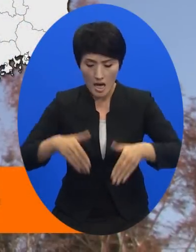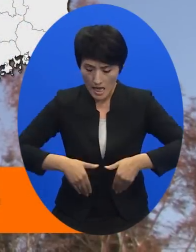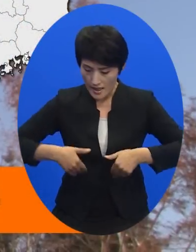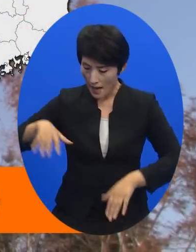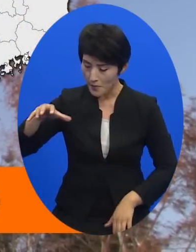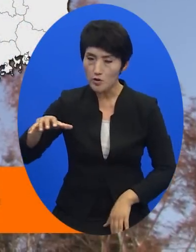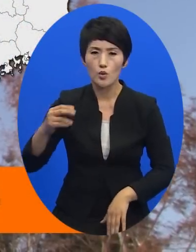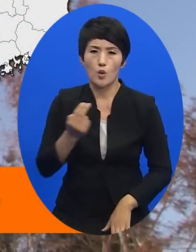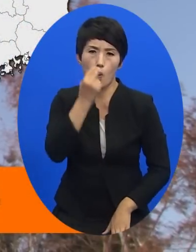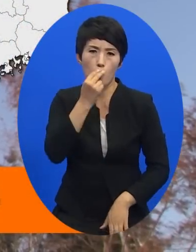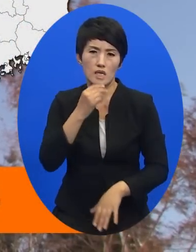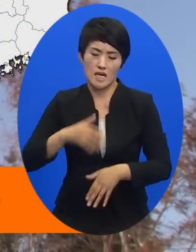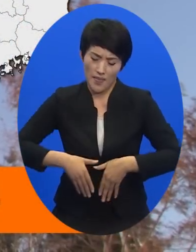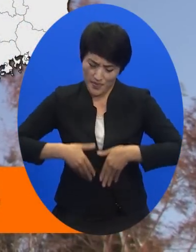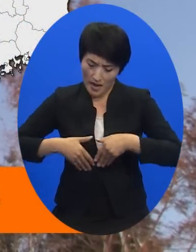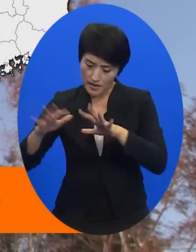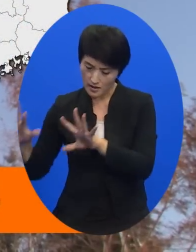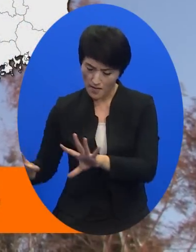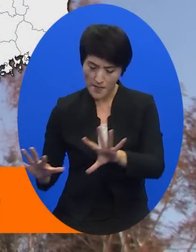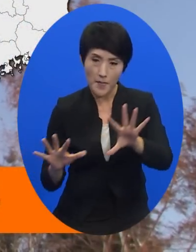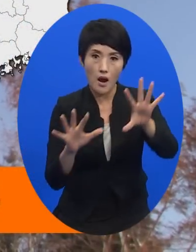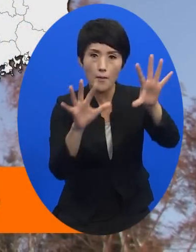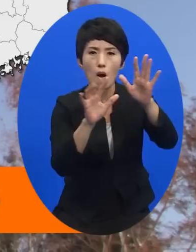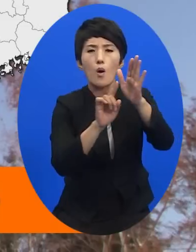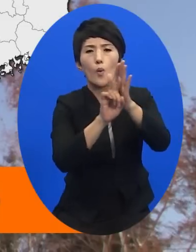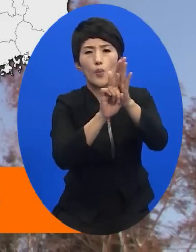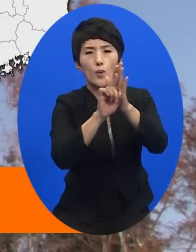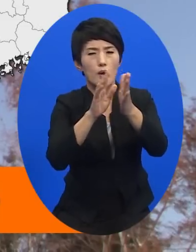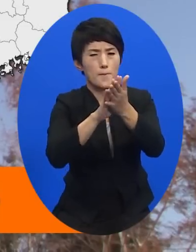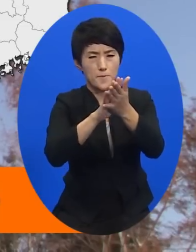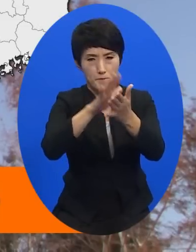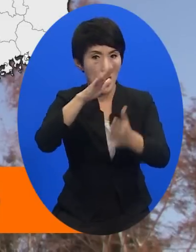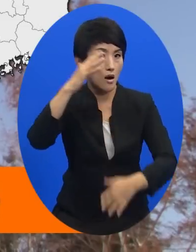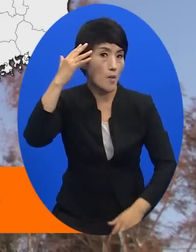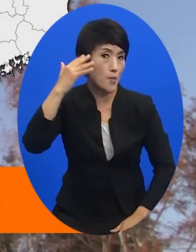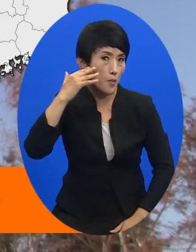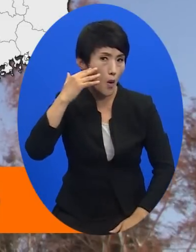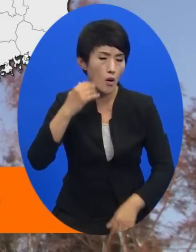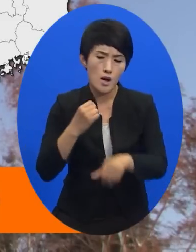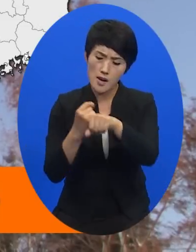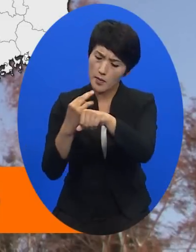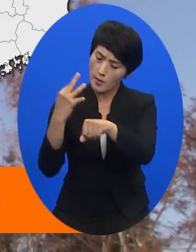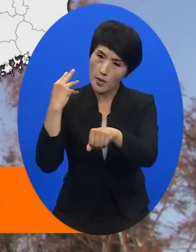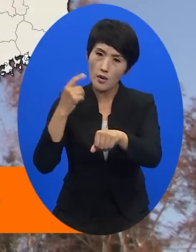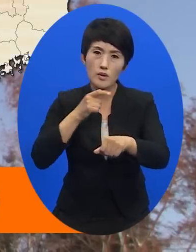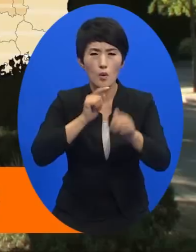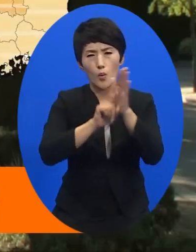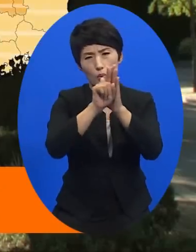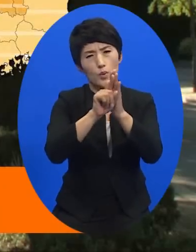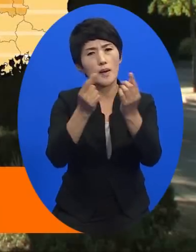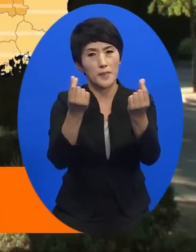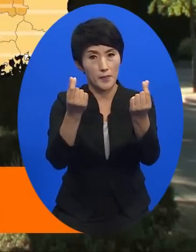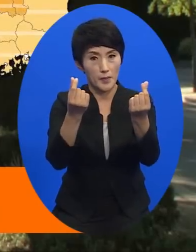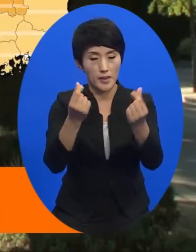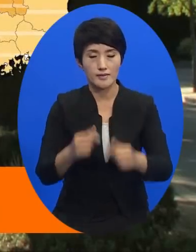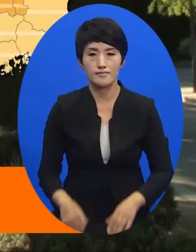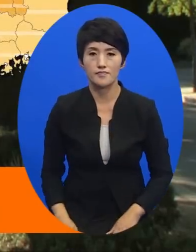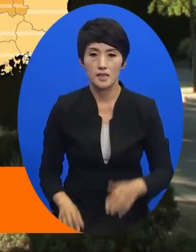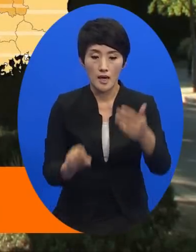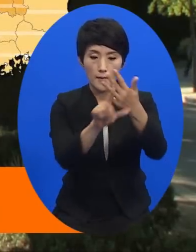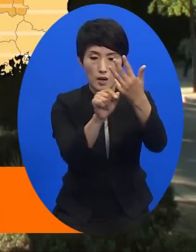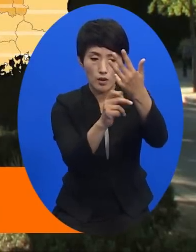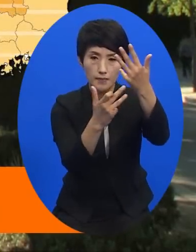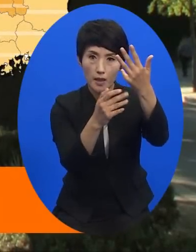남쪽으로부터 더운 기류가 유입되면서 기온이 오를 때가 있겠습니다. 기온은 평년과 비슷하겠습니다. 이후로